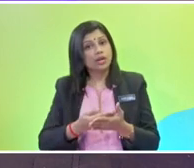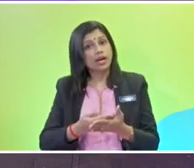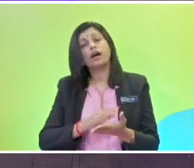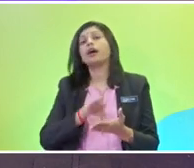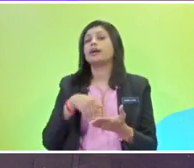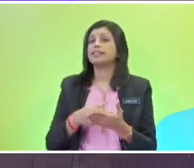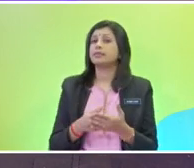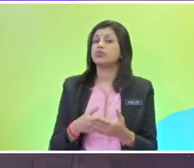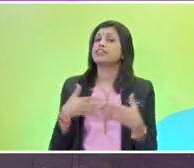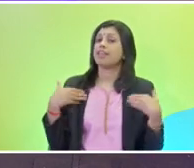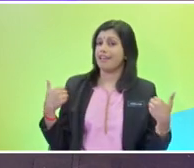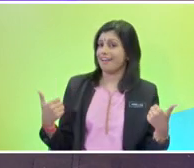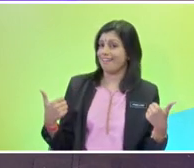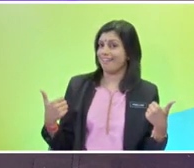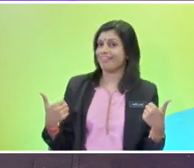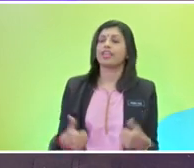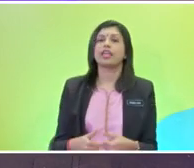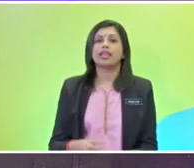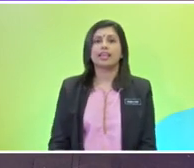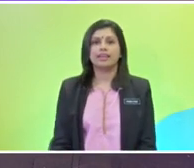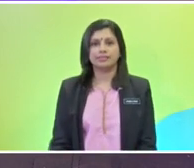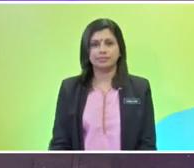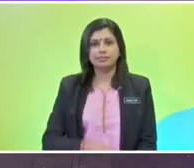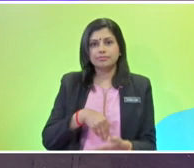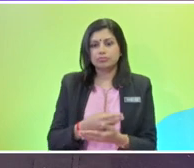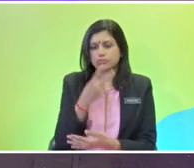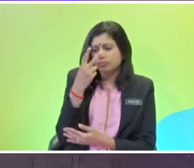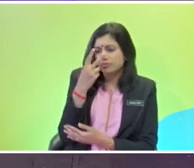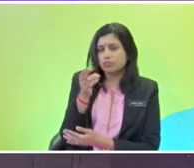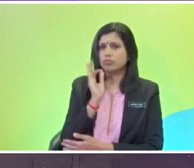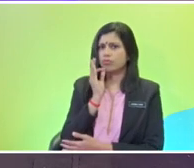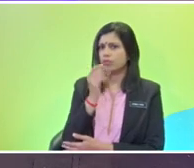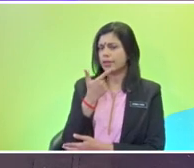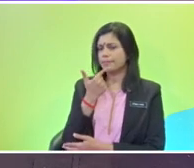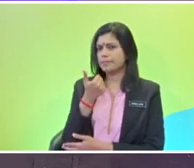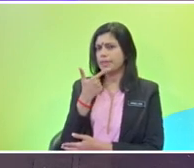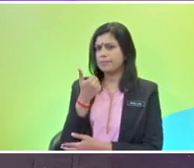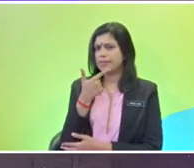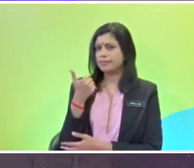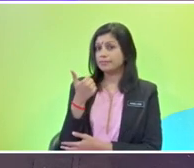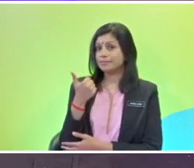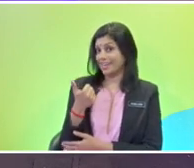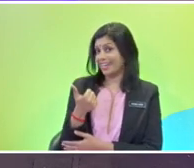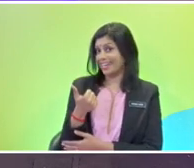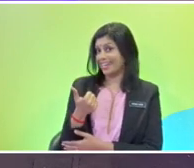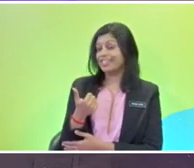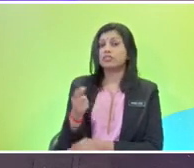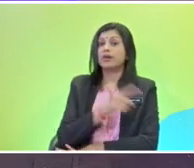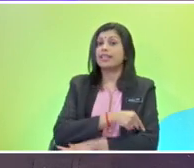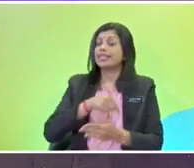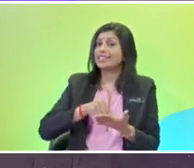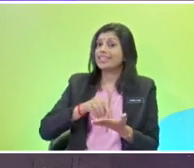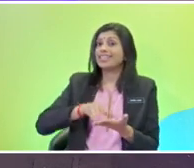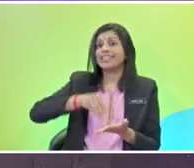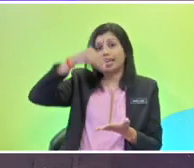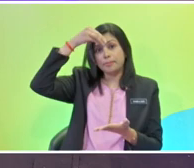Rasa terliur je sebab nampak banyaknya buah-buahan. Sedap kan buah-buah tu? Sedaplah, Cikgu. Kita nak belajar pasal buah-buahan ke hari ini?